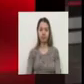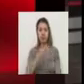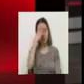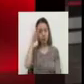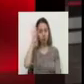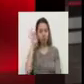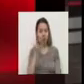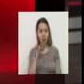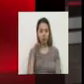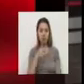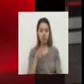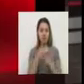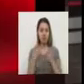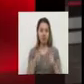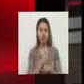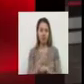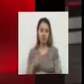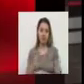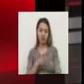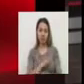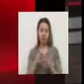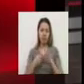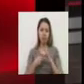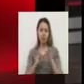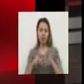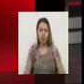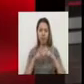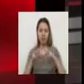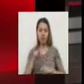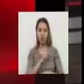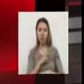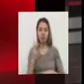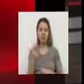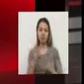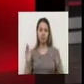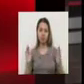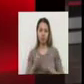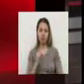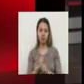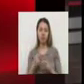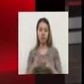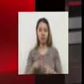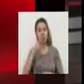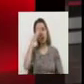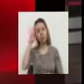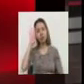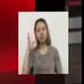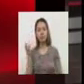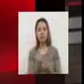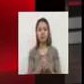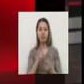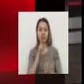Ақмола облысы бойынша төтенше жағдайлар департаментінің жоспарлы тексеру жұмыстары 3 есе қысқартылған. Бұл туралы ақмолалық